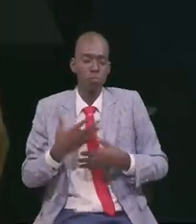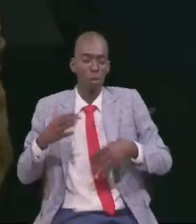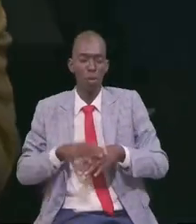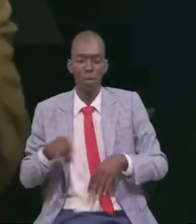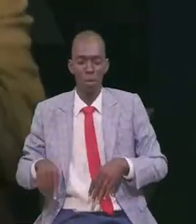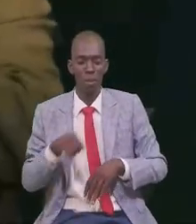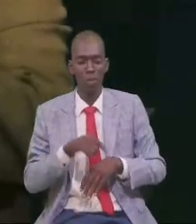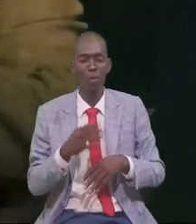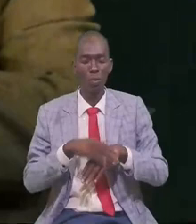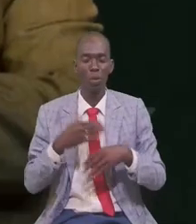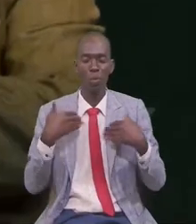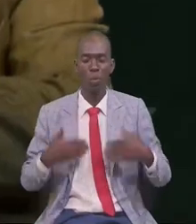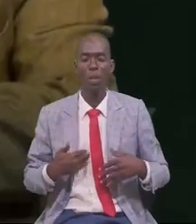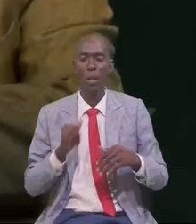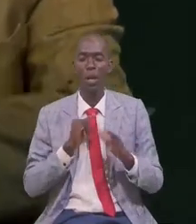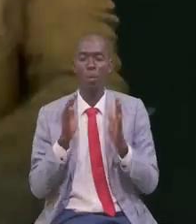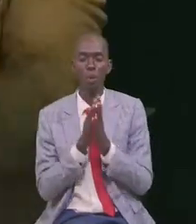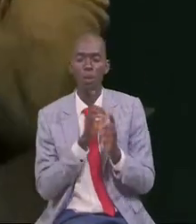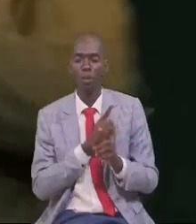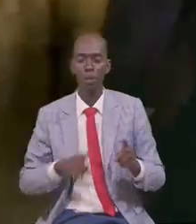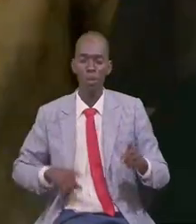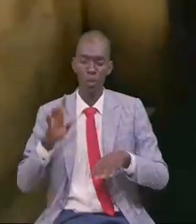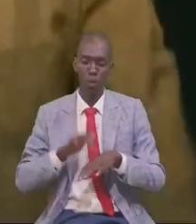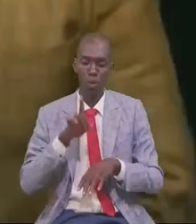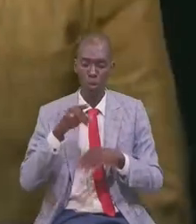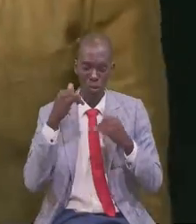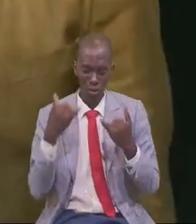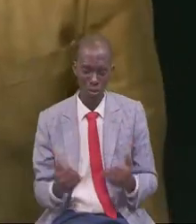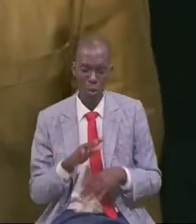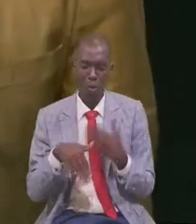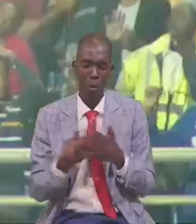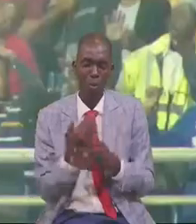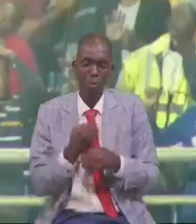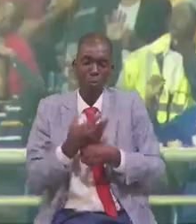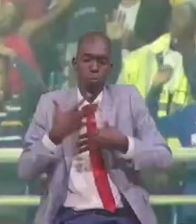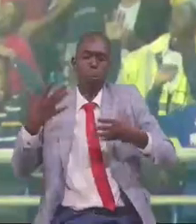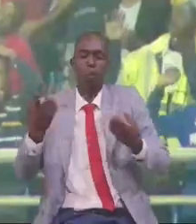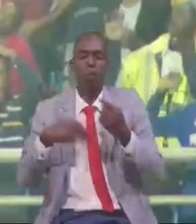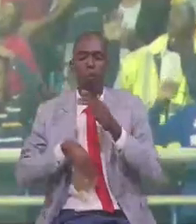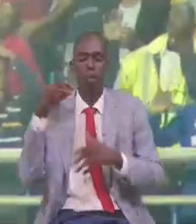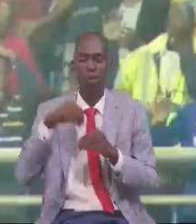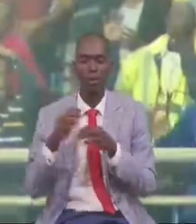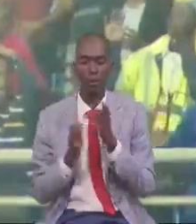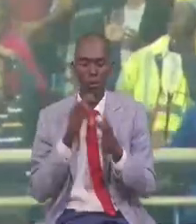maintenant. Tout enflement, sortez au nom de Jésus.